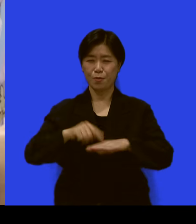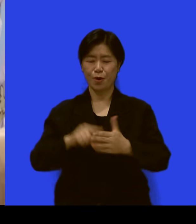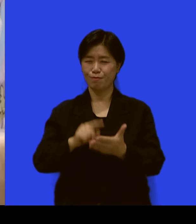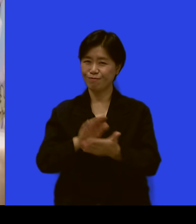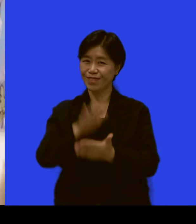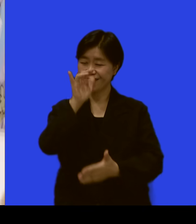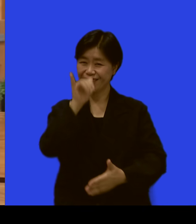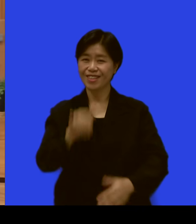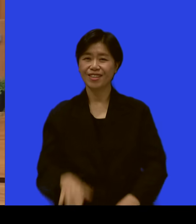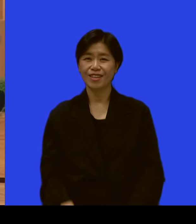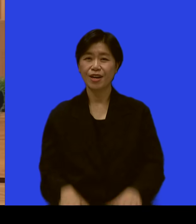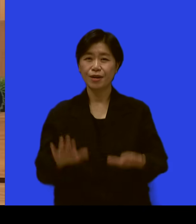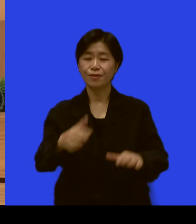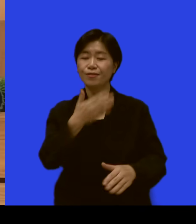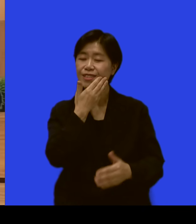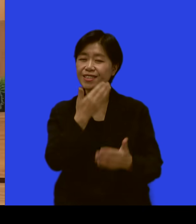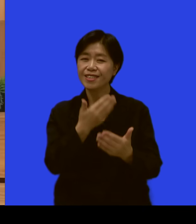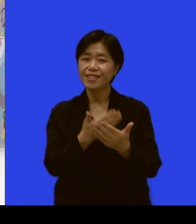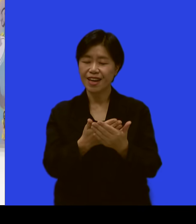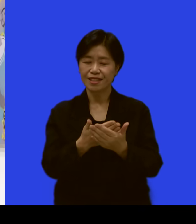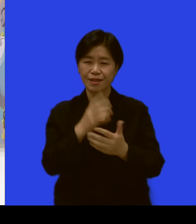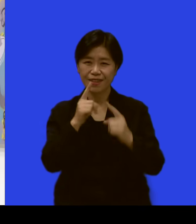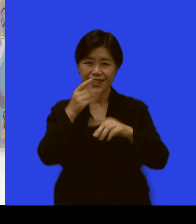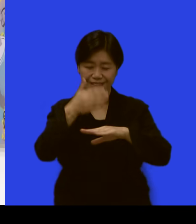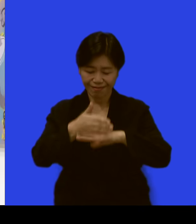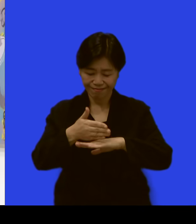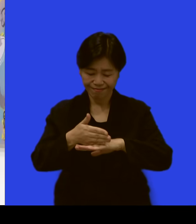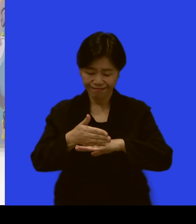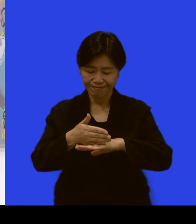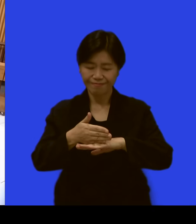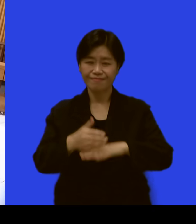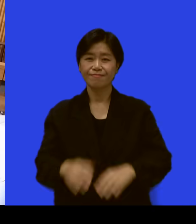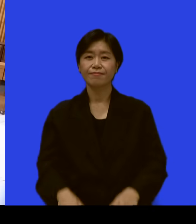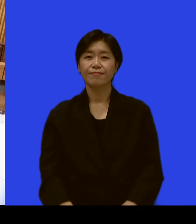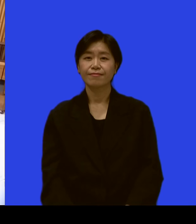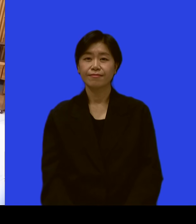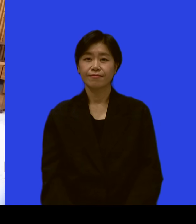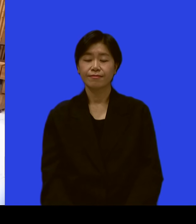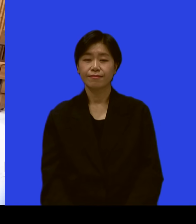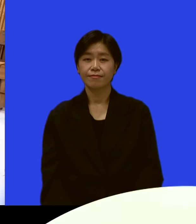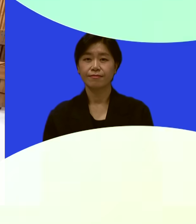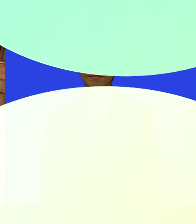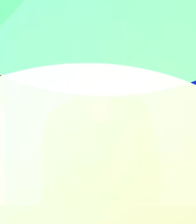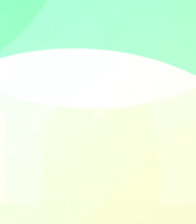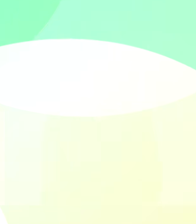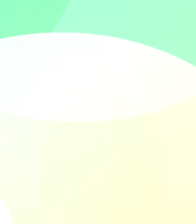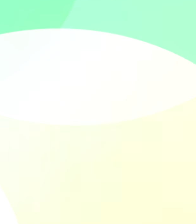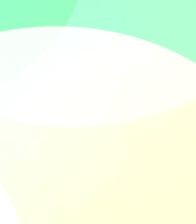감사합니다. 예, 오늘 귀한 간증 나누셔서 고맙습니다. 고맙습니다. 감사합니다. 선생님. 네. 감사합니다.